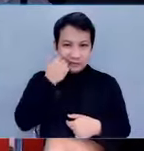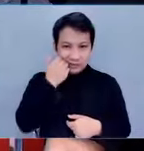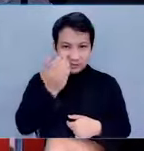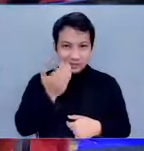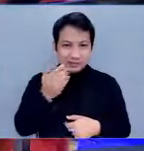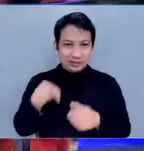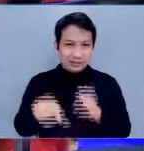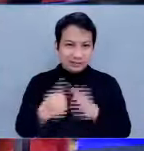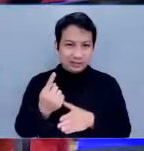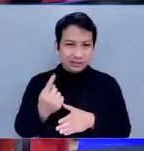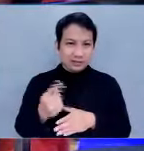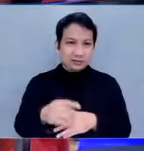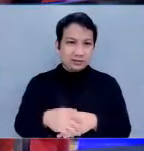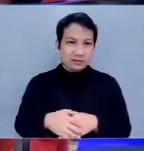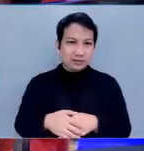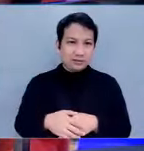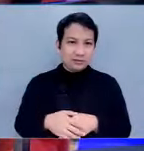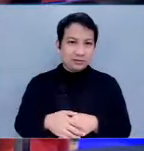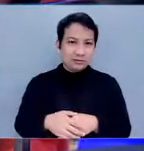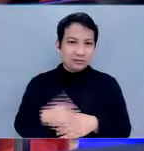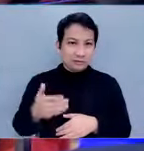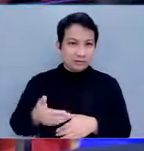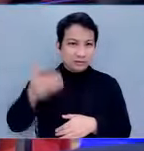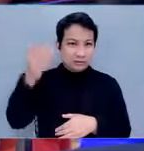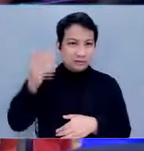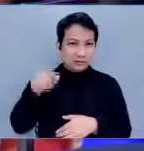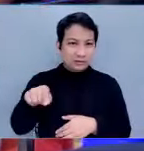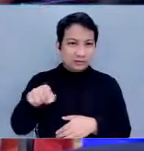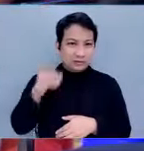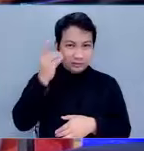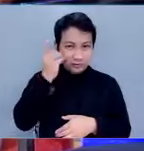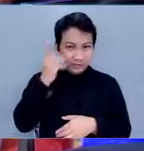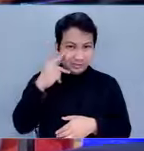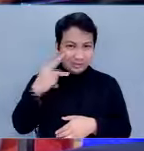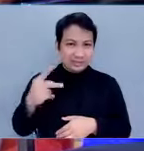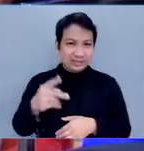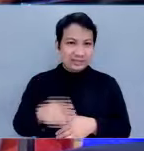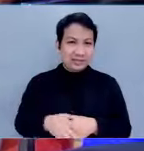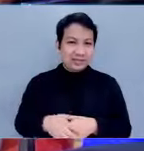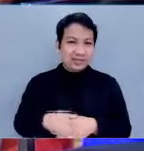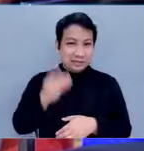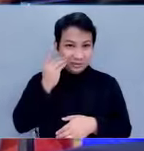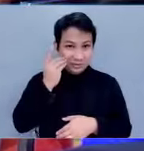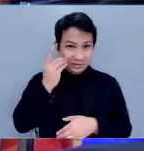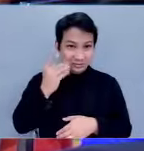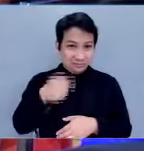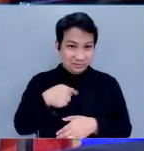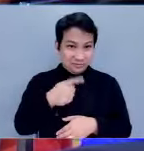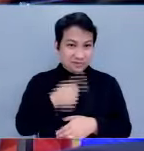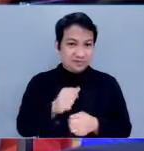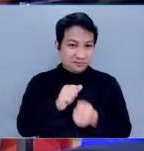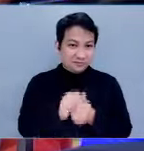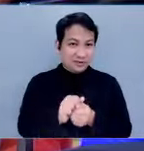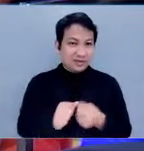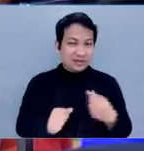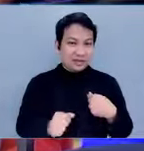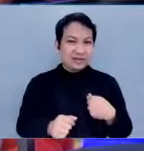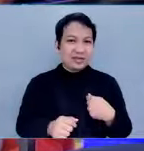kasi mataas yung expectations ni Donnie sa akin. And he's really looked forward to working with me.